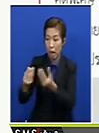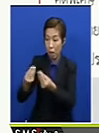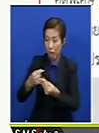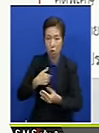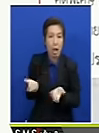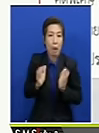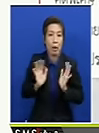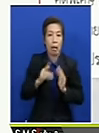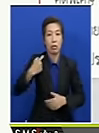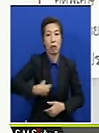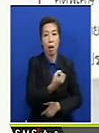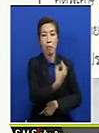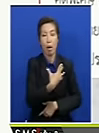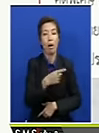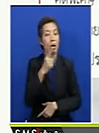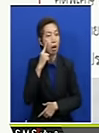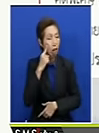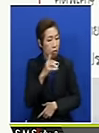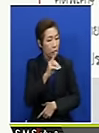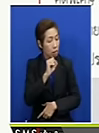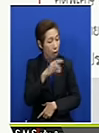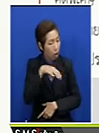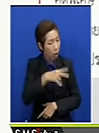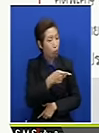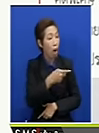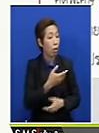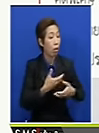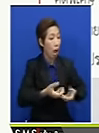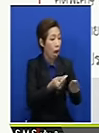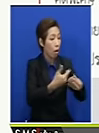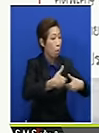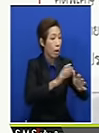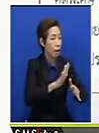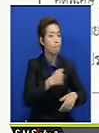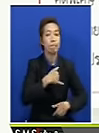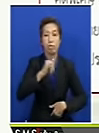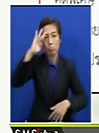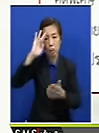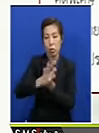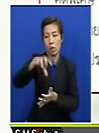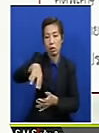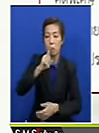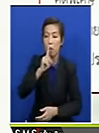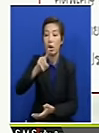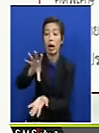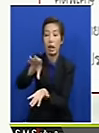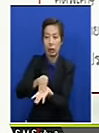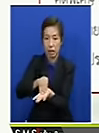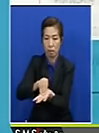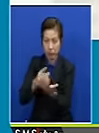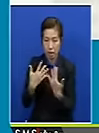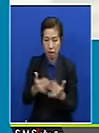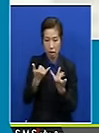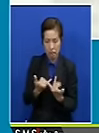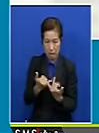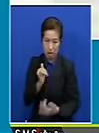างคุณจรินทร์สังขาวนี่แหละครับเลยมาลงบันทึกประจำวันเอาไว้และแจ จะเดินทางกลับมาอีกครั้งหนึ่งเพื่อติดตามเรื่องหมาย